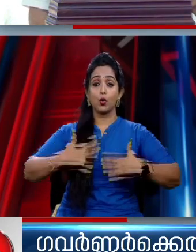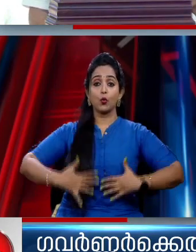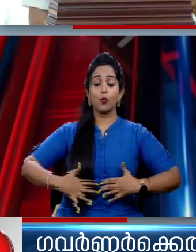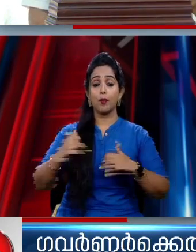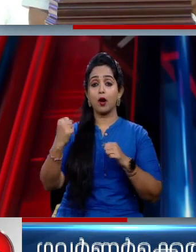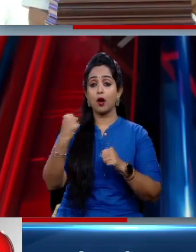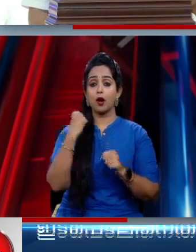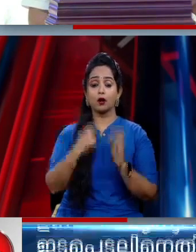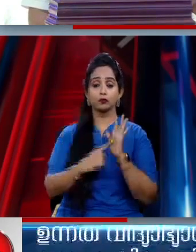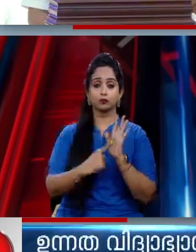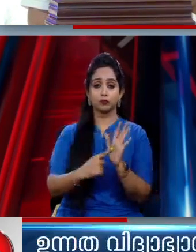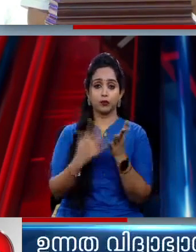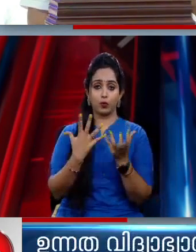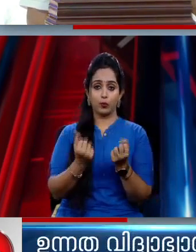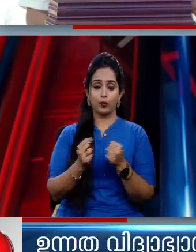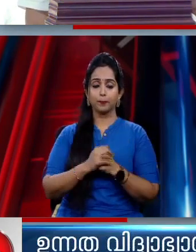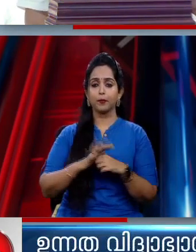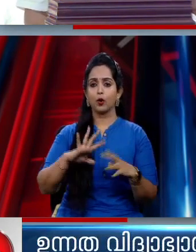ഉയർത്തിപ്പിടിക്കുകയും